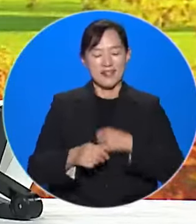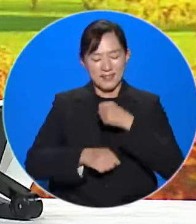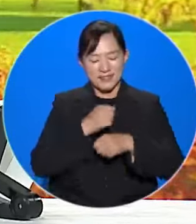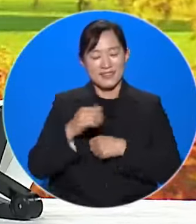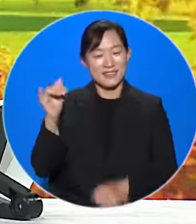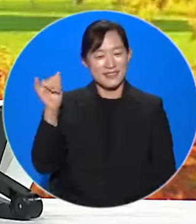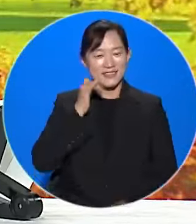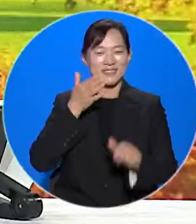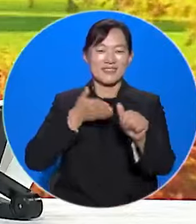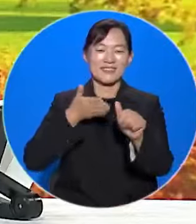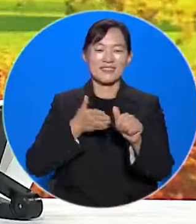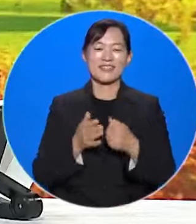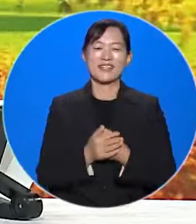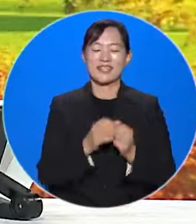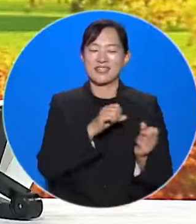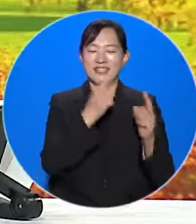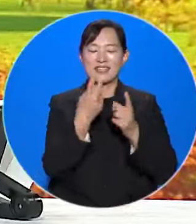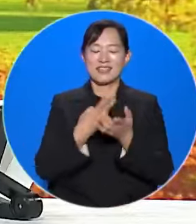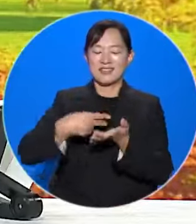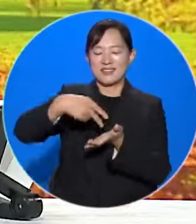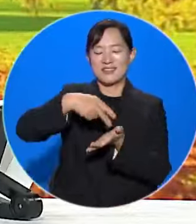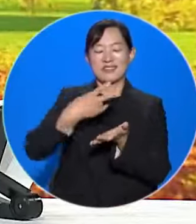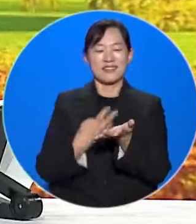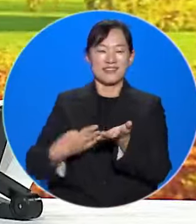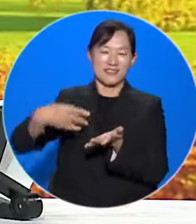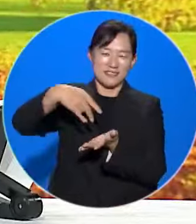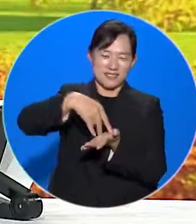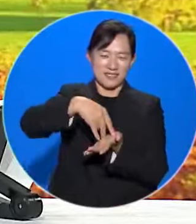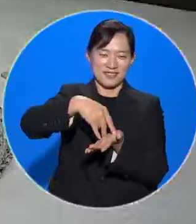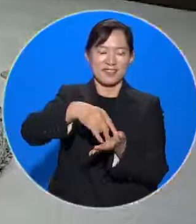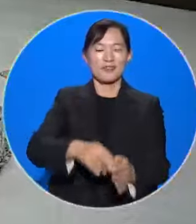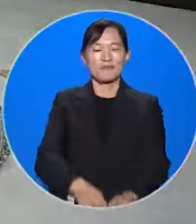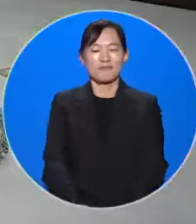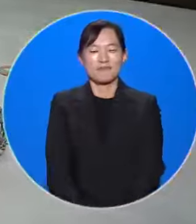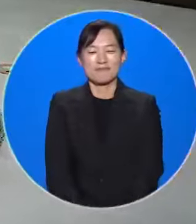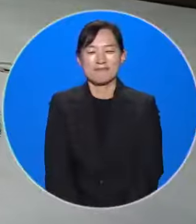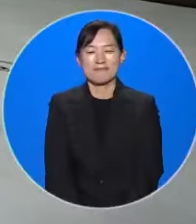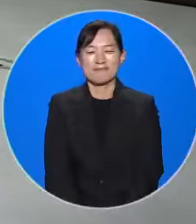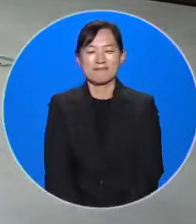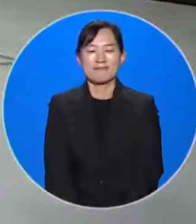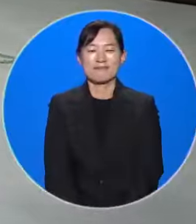언제든지 연락 주시기 바랍니다. 살아나라, 일어나라, 달리다금!